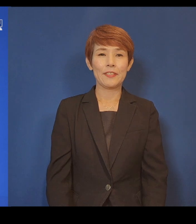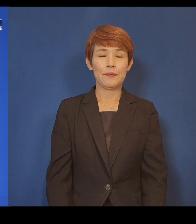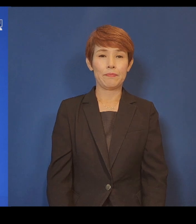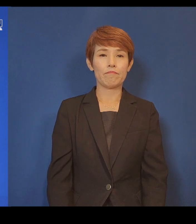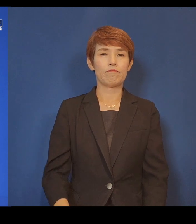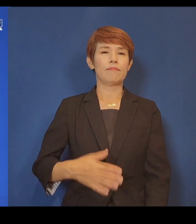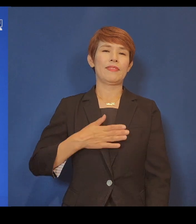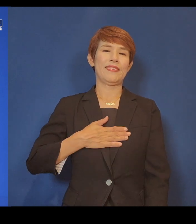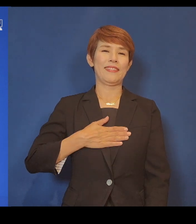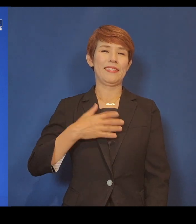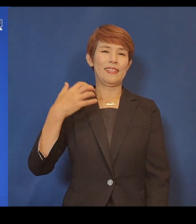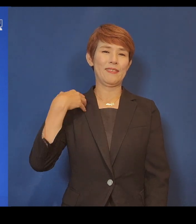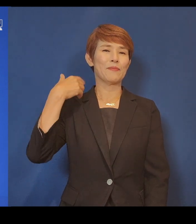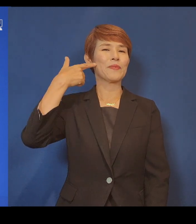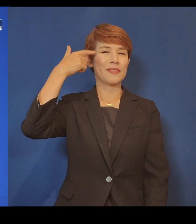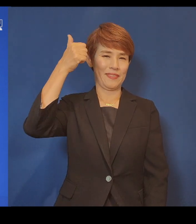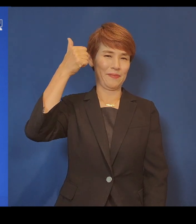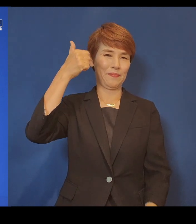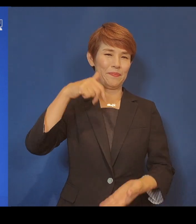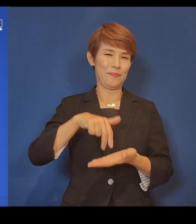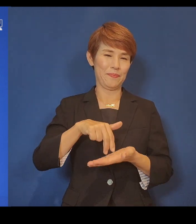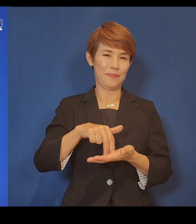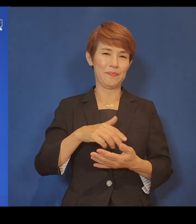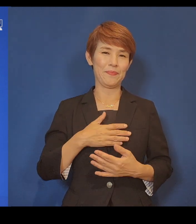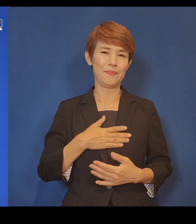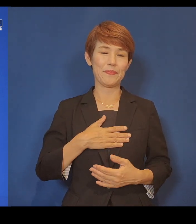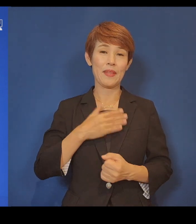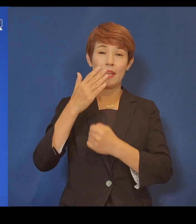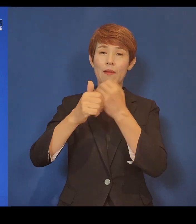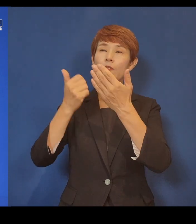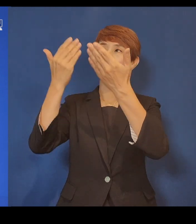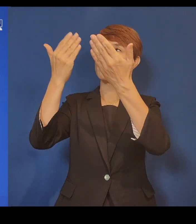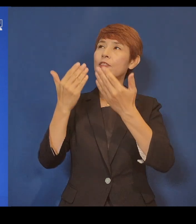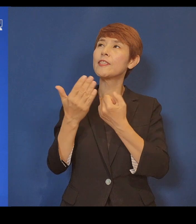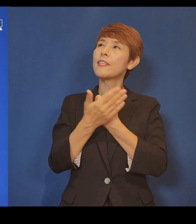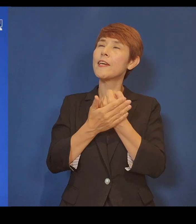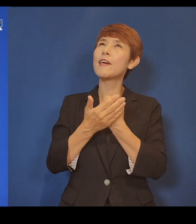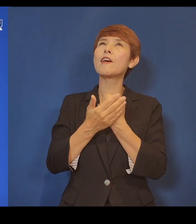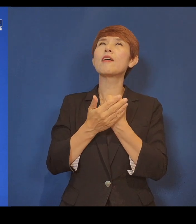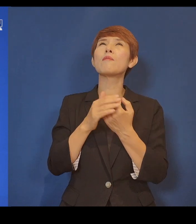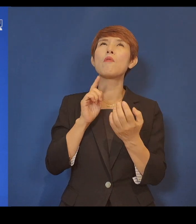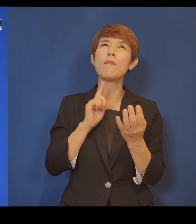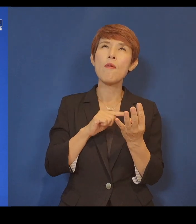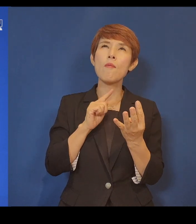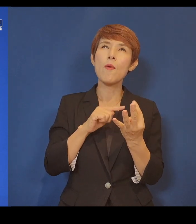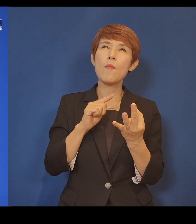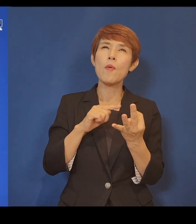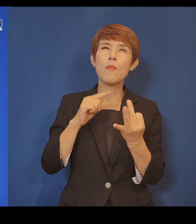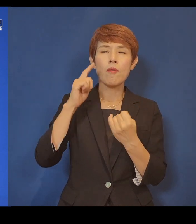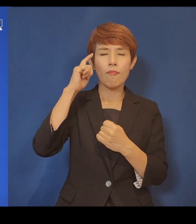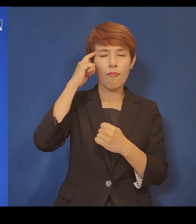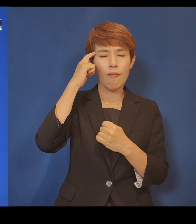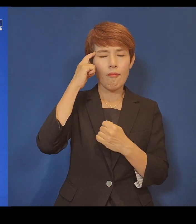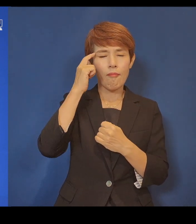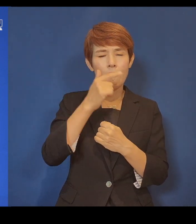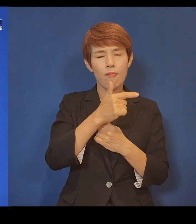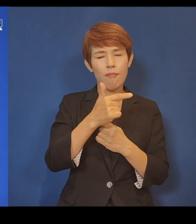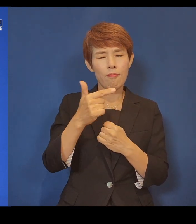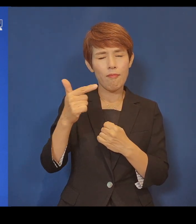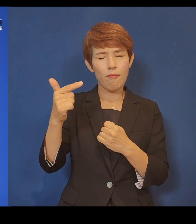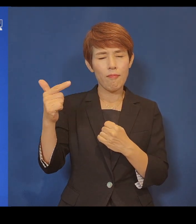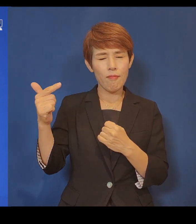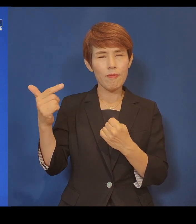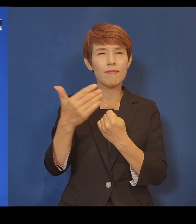그래도 교회 담임 목사로서 올 상반기에 하나님이 베푸신 은혜를 하나하나 헤아려 보는데 읊을 것들이